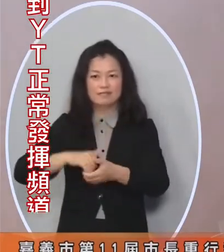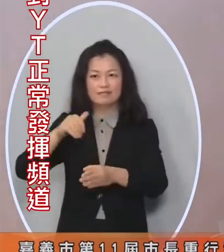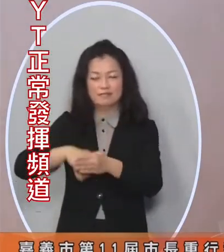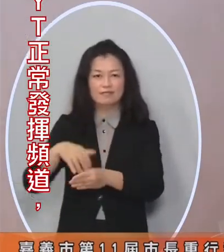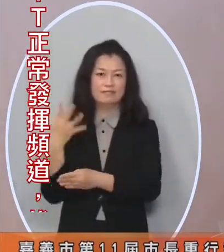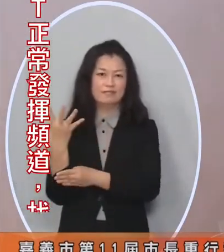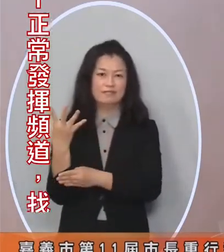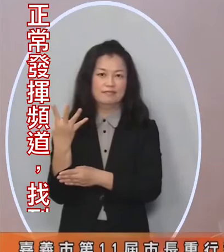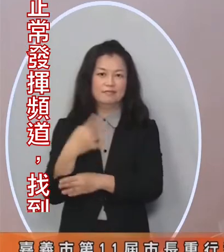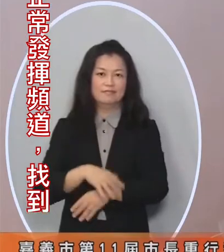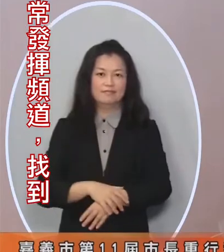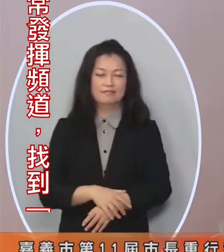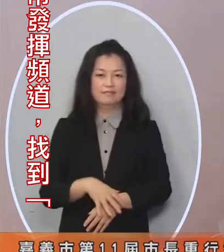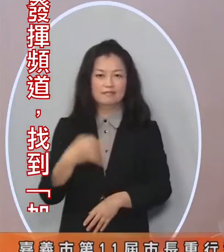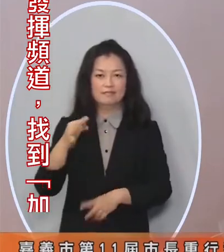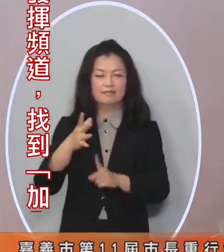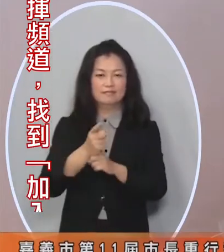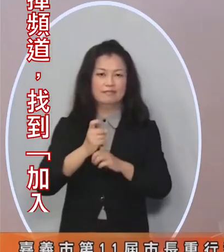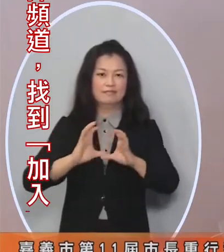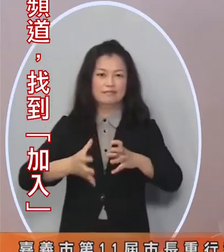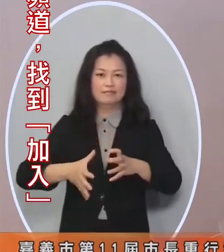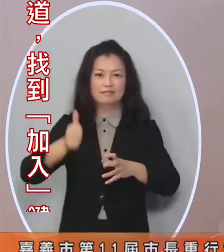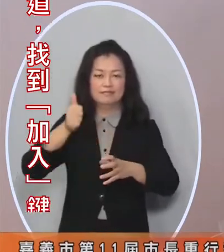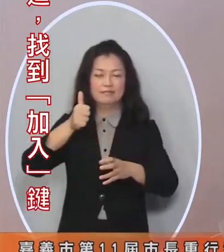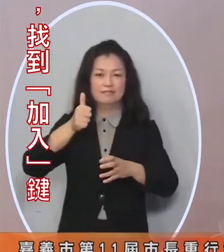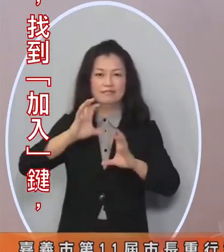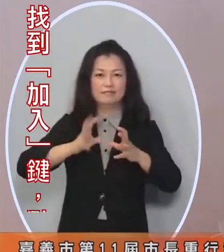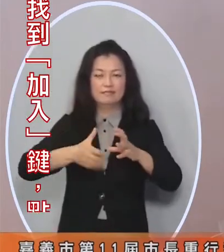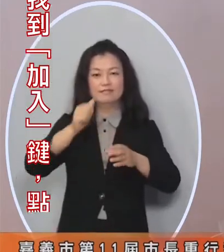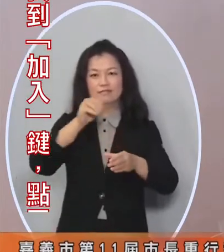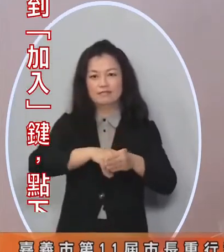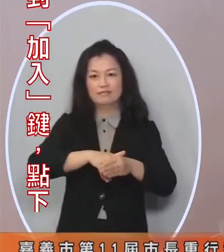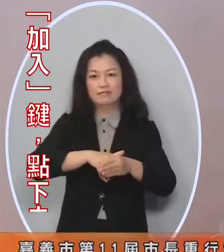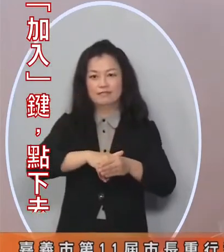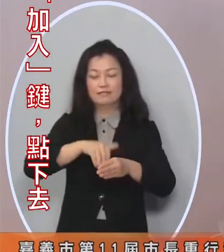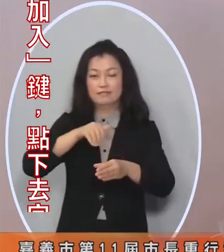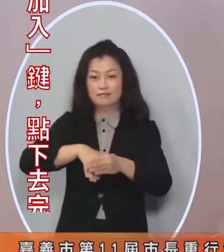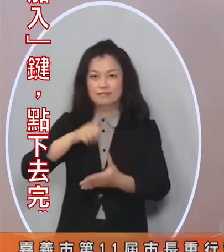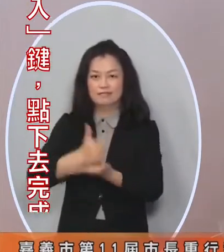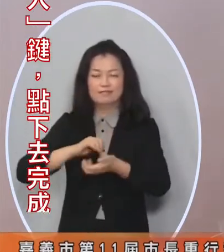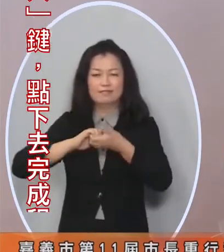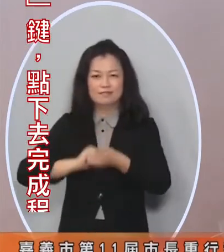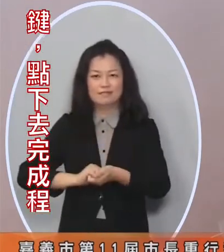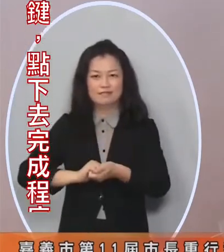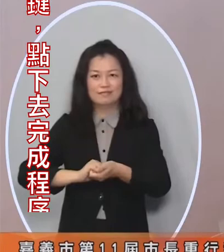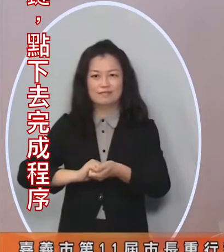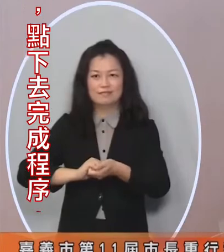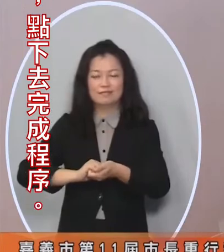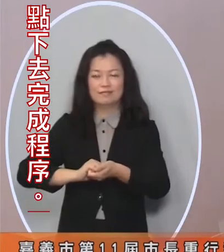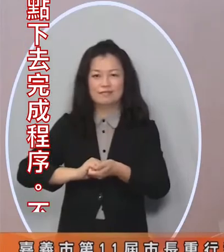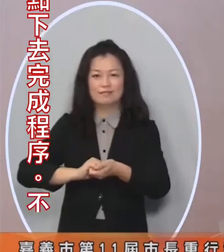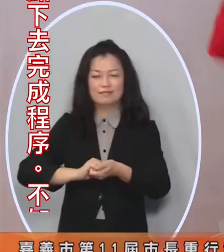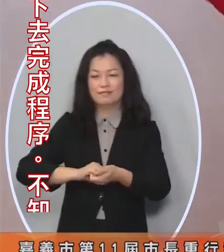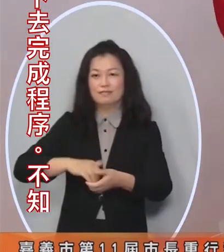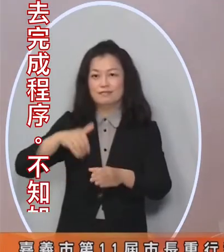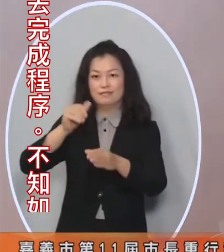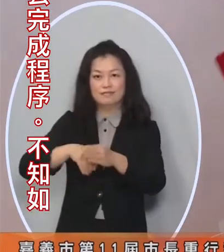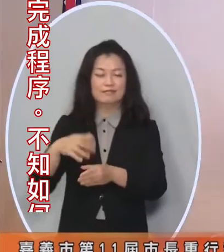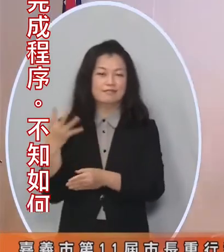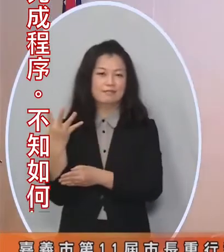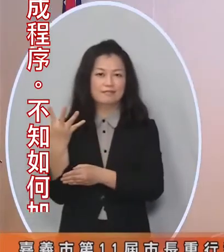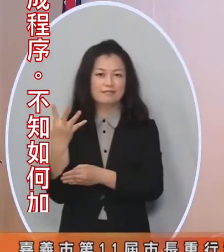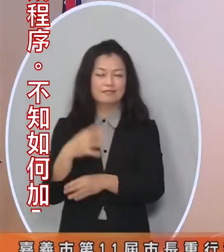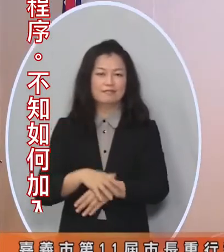号。灾情总统选总统。一定当选，已经当选，是我当选，投四